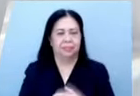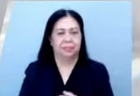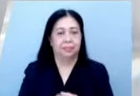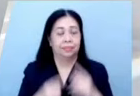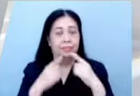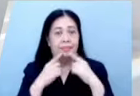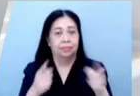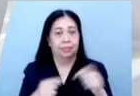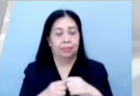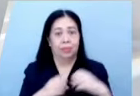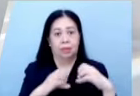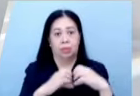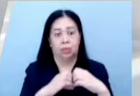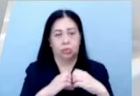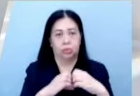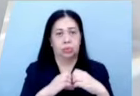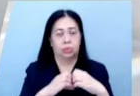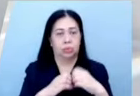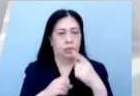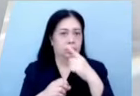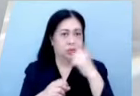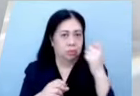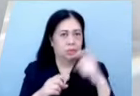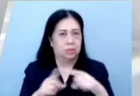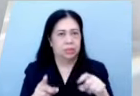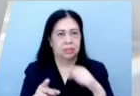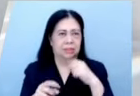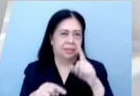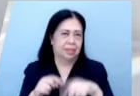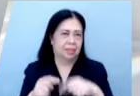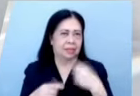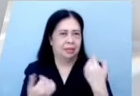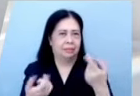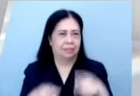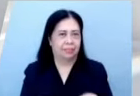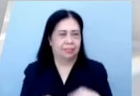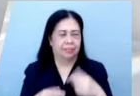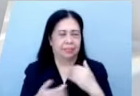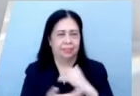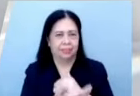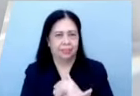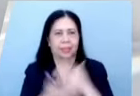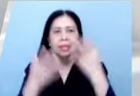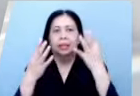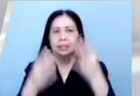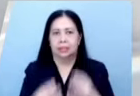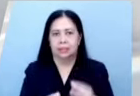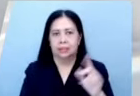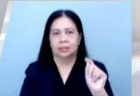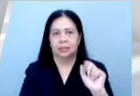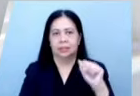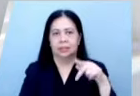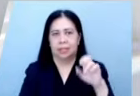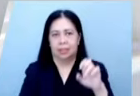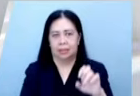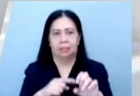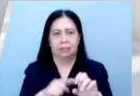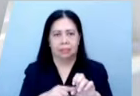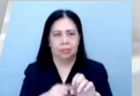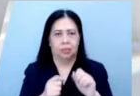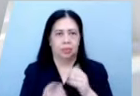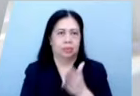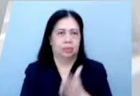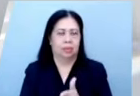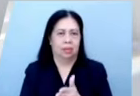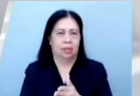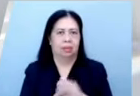Kapuso Network, dahil sa mga hindi maiiwasang pangyayari, nagdesisyon ang Tape Incorporated na itigil ang pag-ere